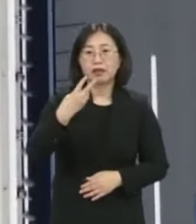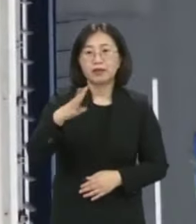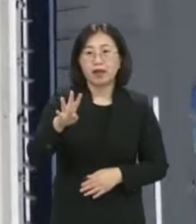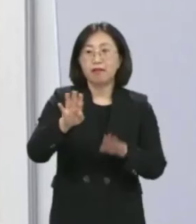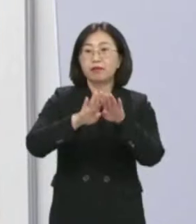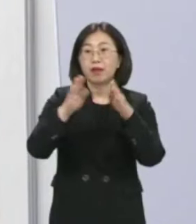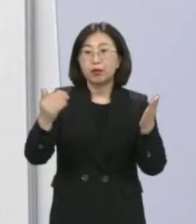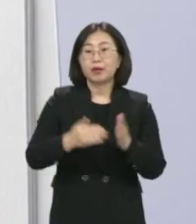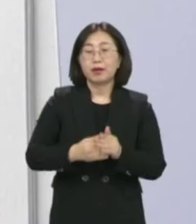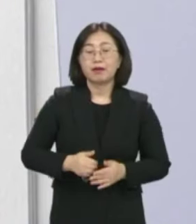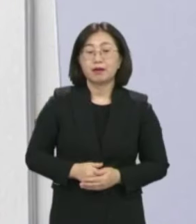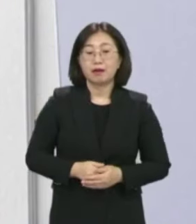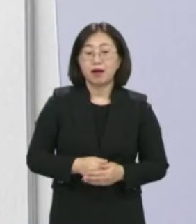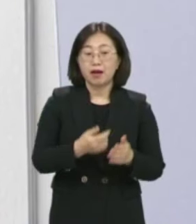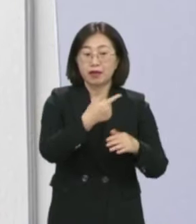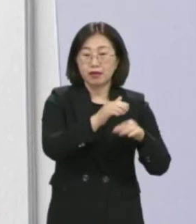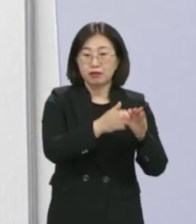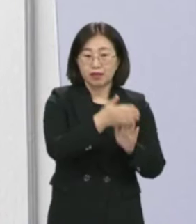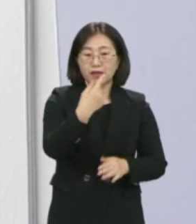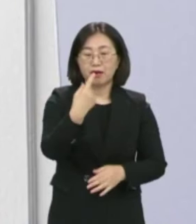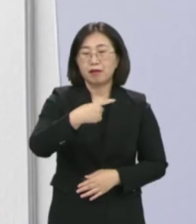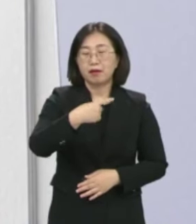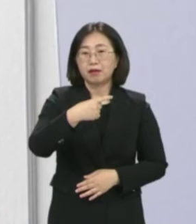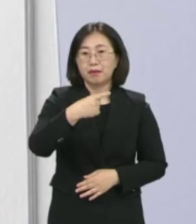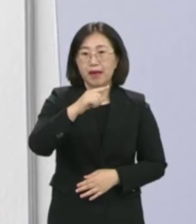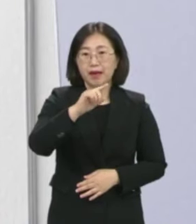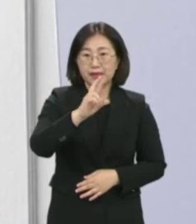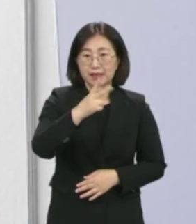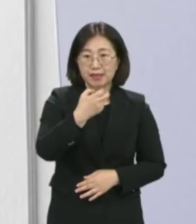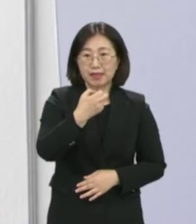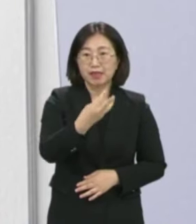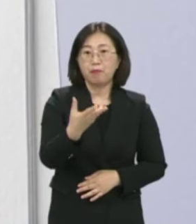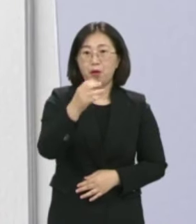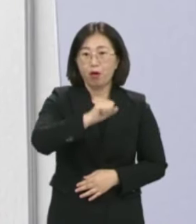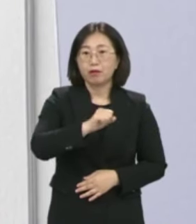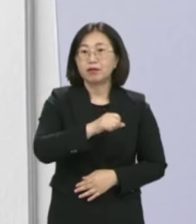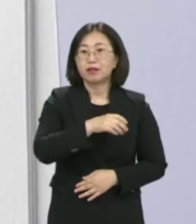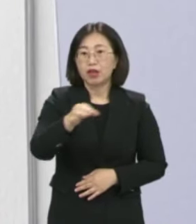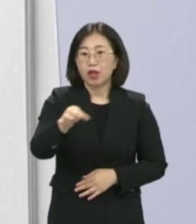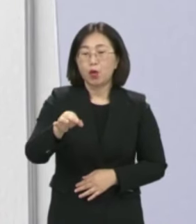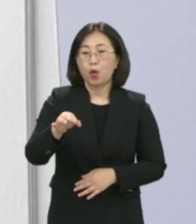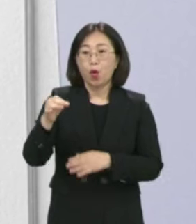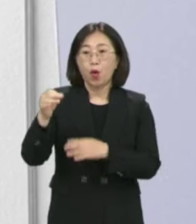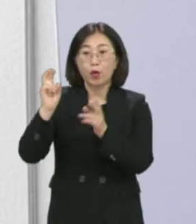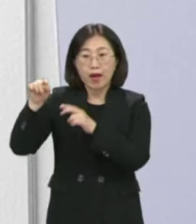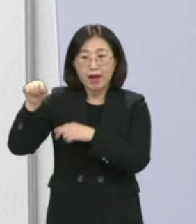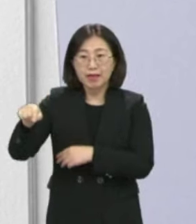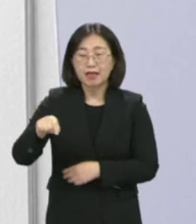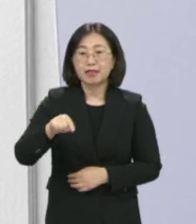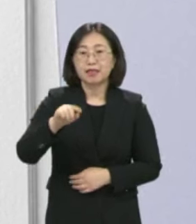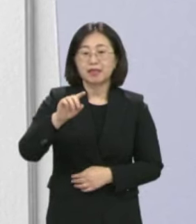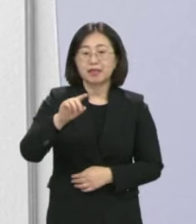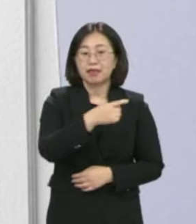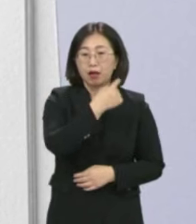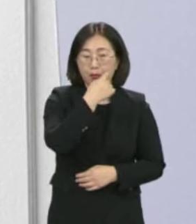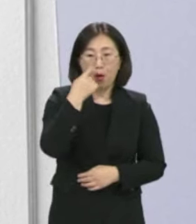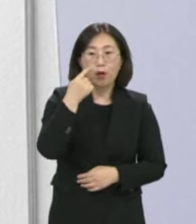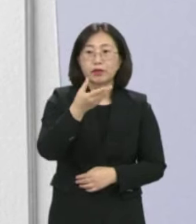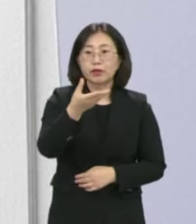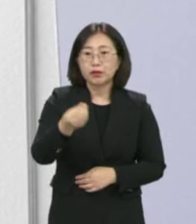개통됐습니다 당시 시에서 170 억원을 출자했고 주식회사 대전 천명 고속화 도로는 발주 기관인 시 지급보증을